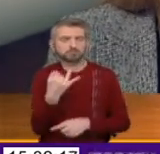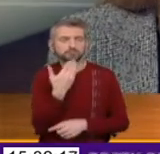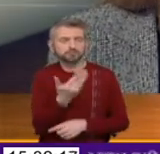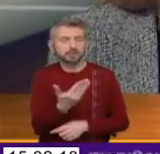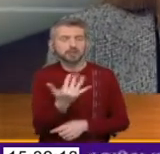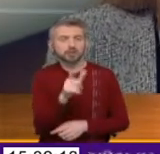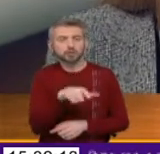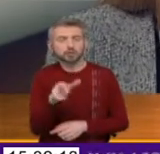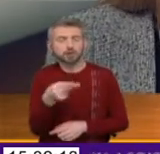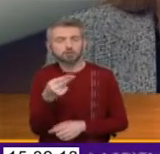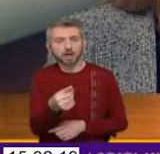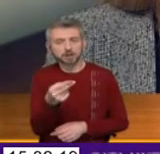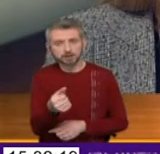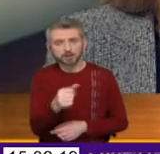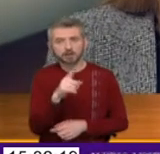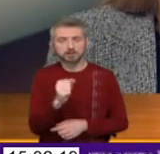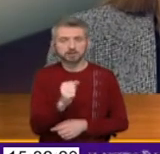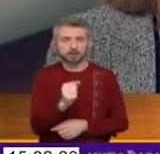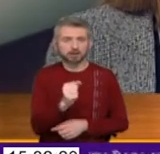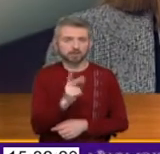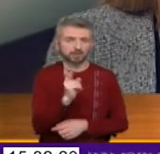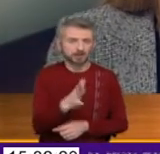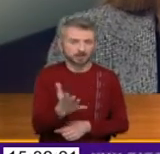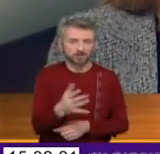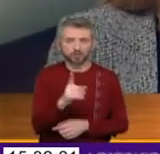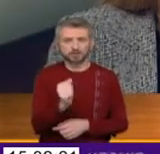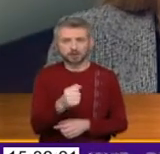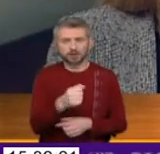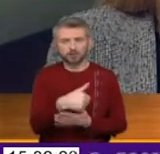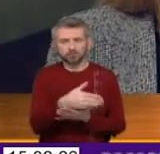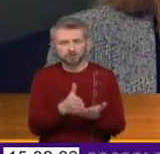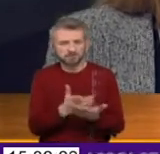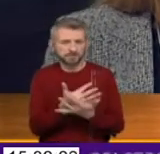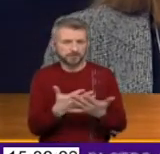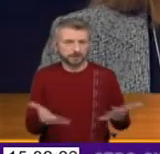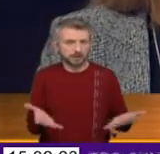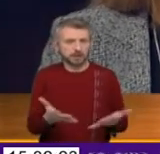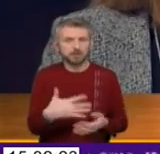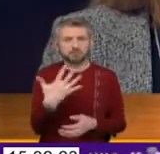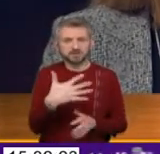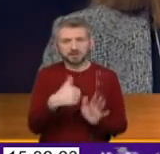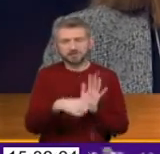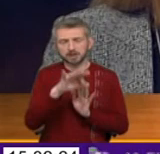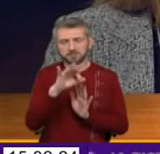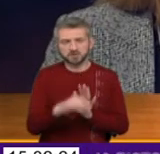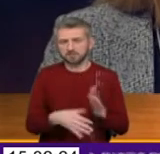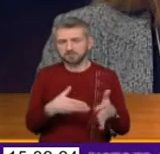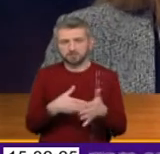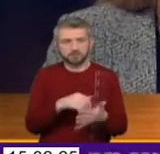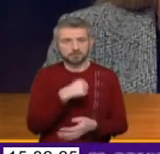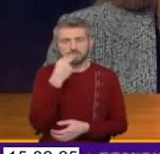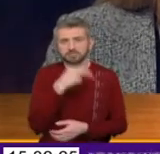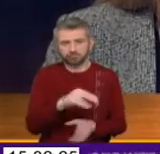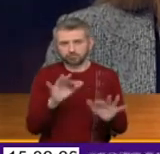скільки мешканці платять і за комунальні послуги, там, утримання, і за все інше. 50-60% – це